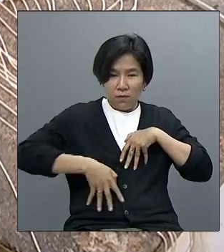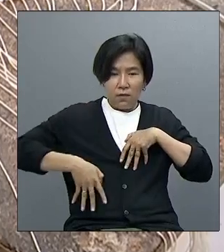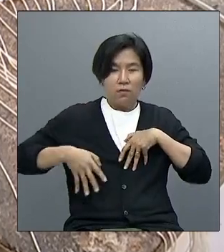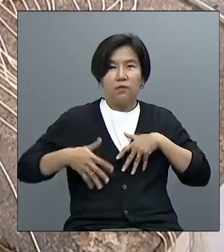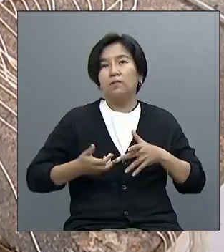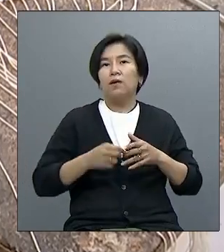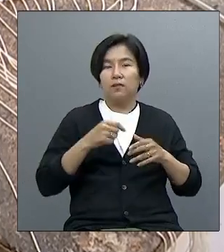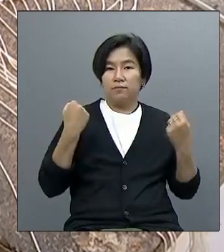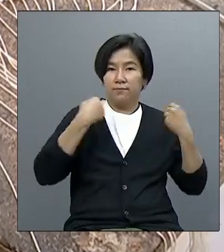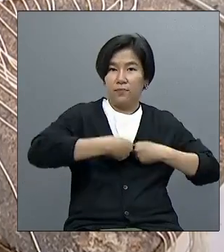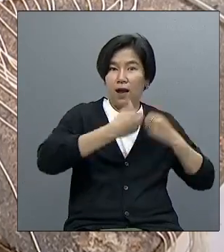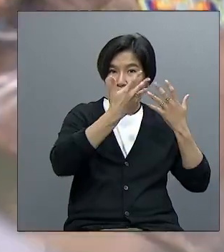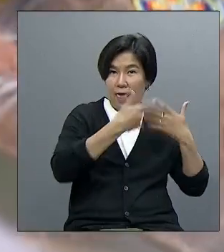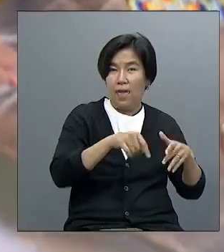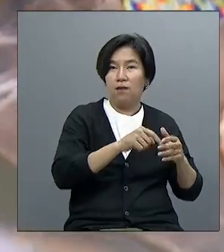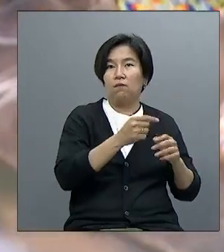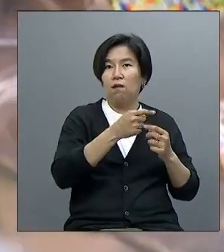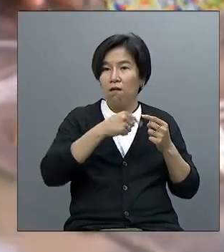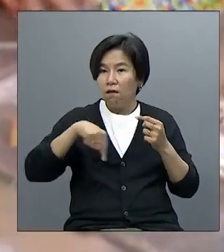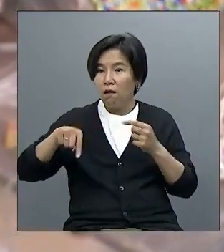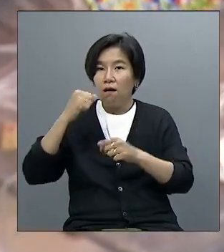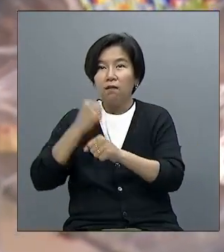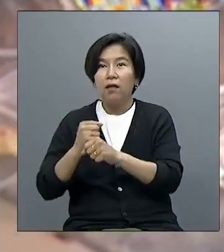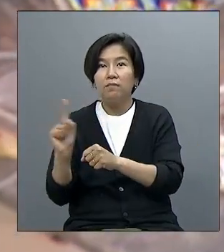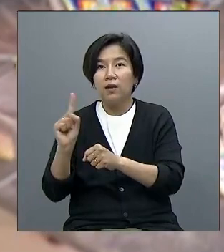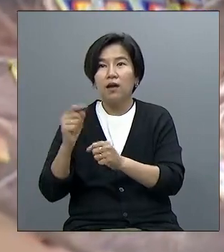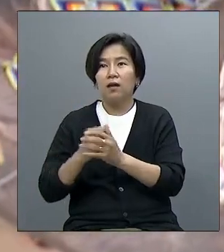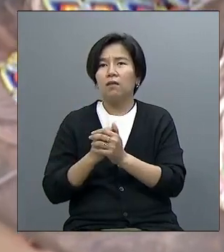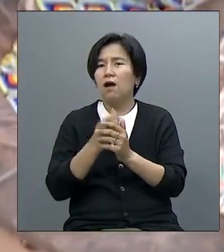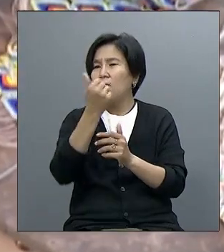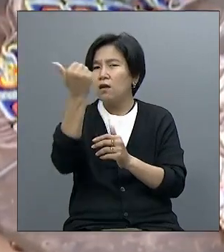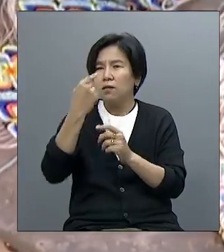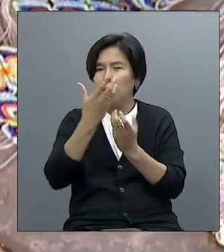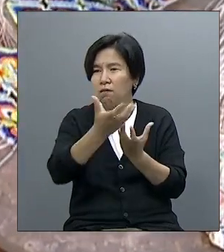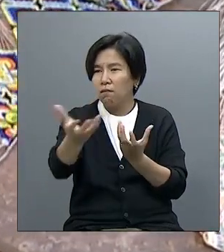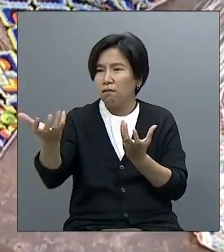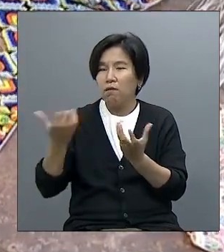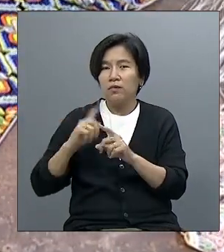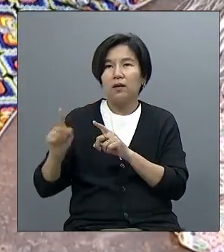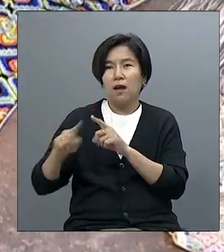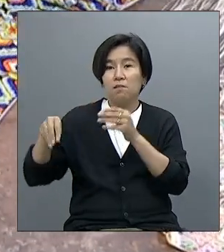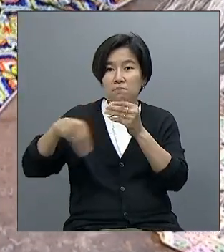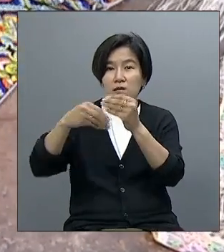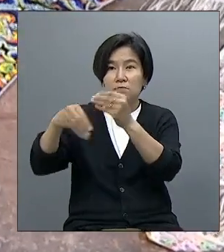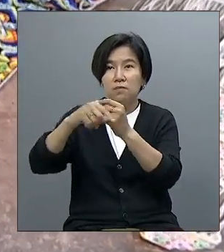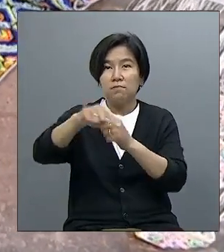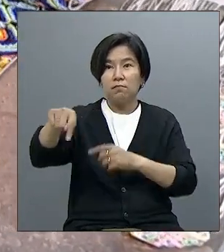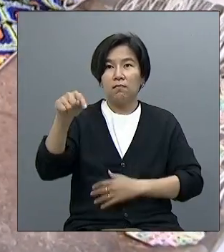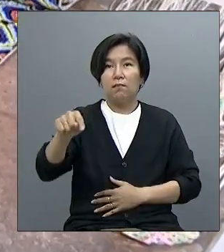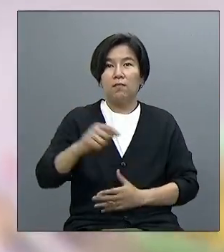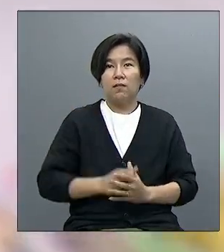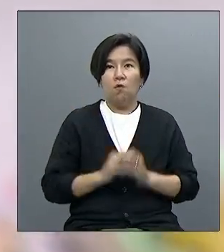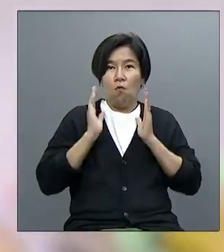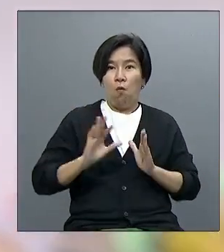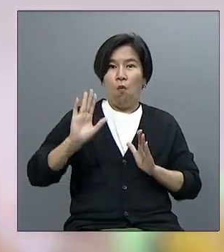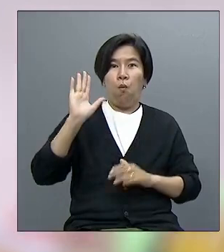เป็นงานหลักแล้วเนี่ยนะคะคุณผู้ชมก็ยังได้ต่อยอดงานลูกปัดให้มีความหลากหลายมากยิ่งขึ้นนะคะและปรากฏว่าผลตอบรับ